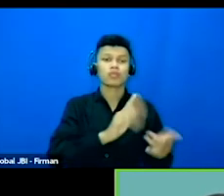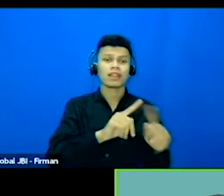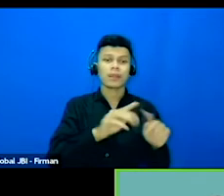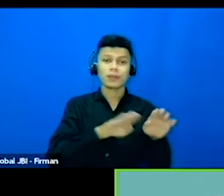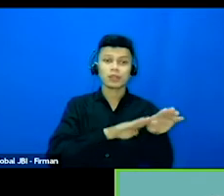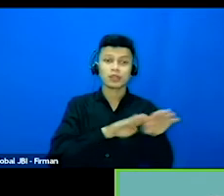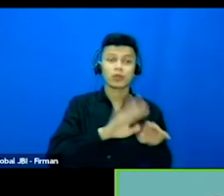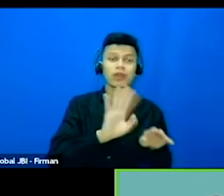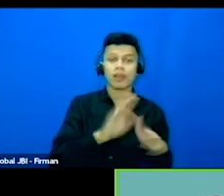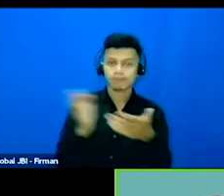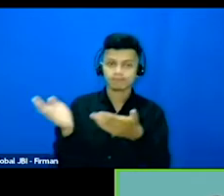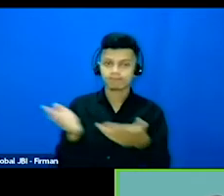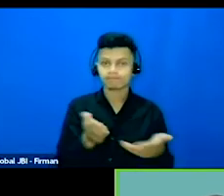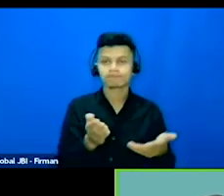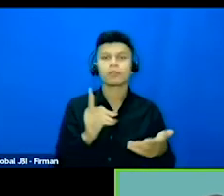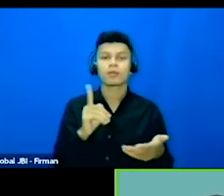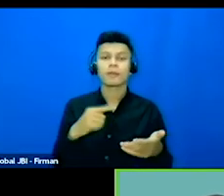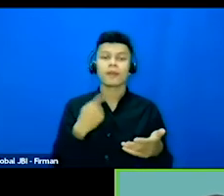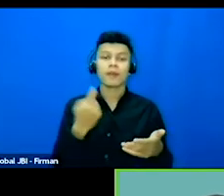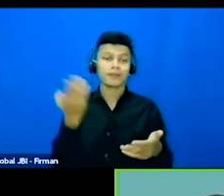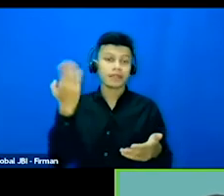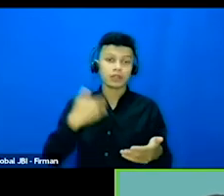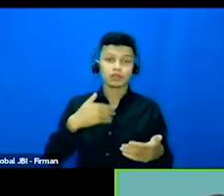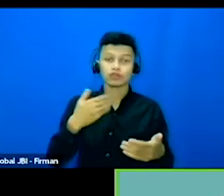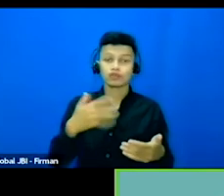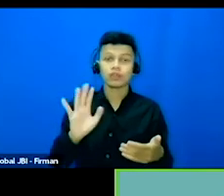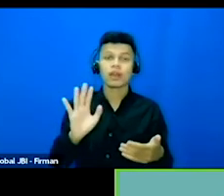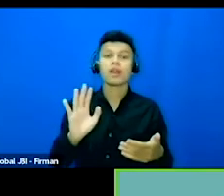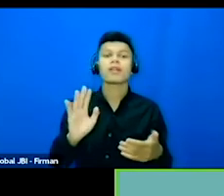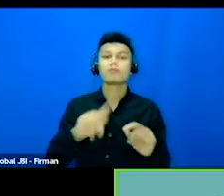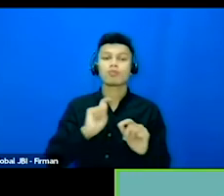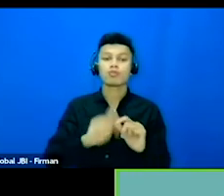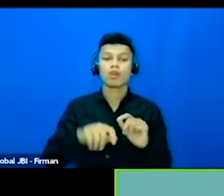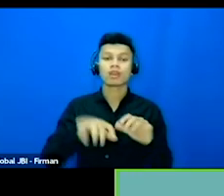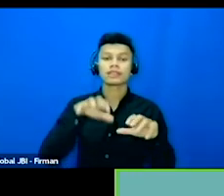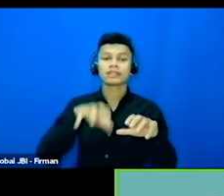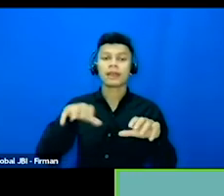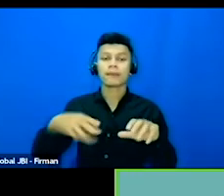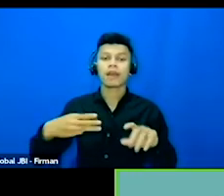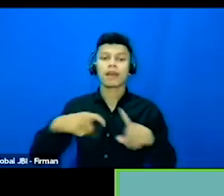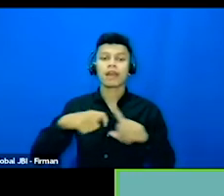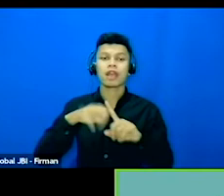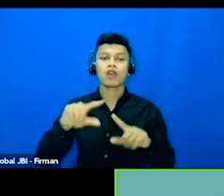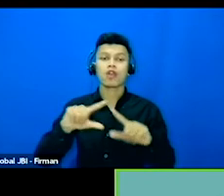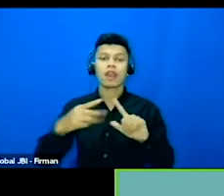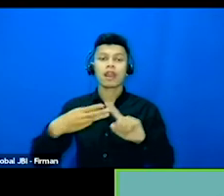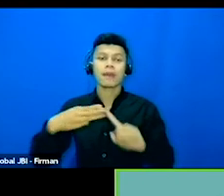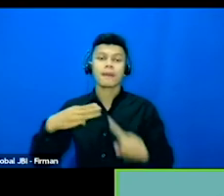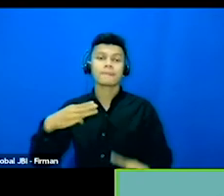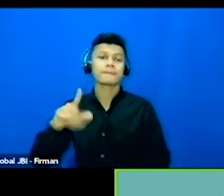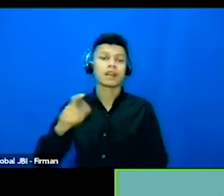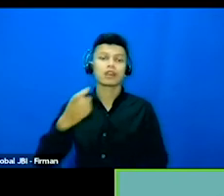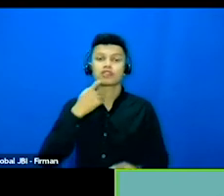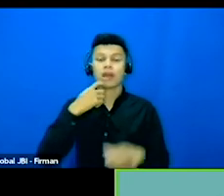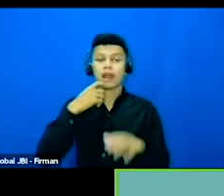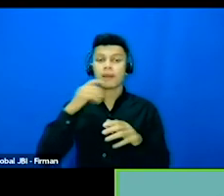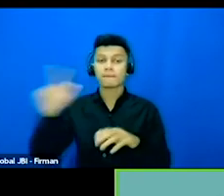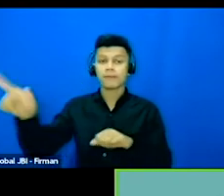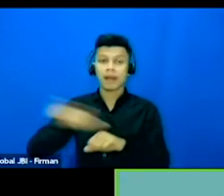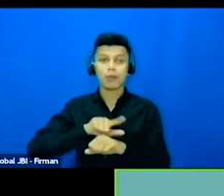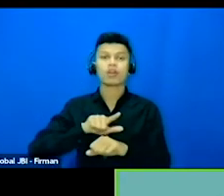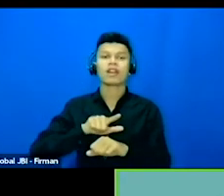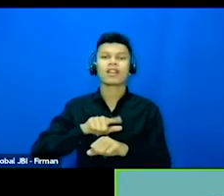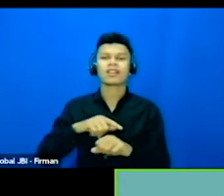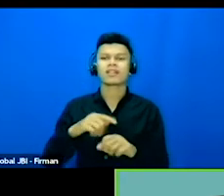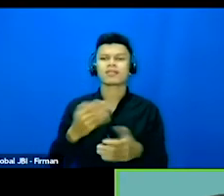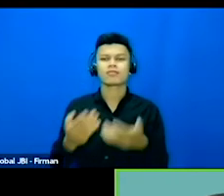selesai mengembangkan skema-skema sebagai berini pengaduan dan ujian yang bisa kita terapkan adalah